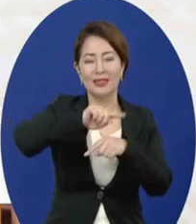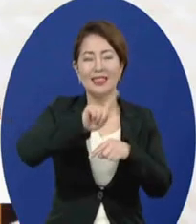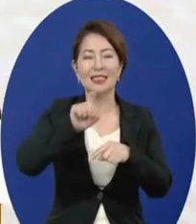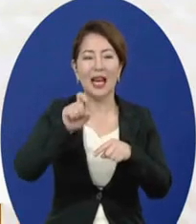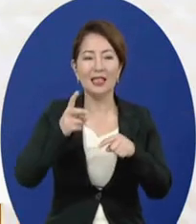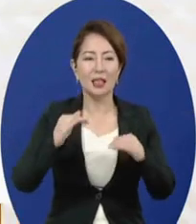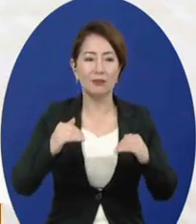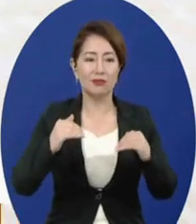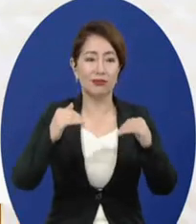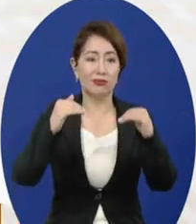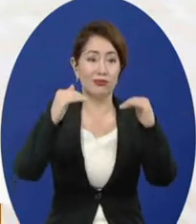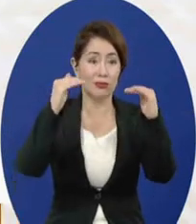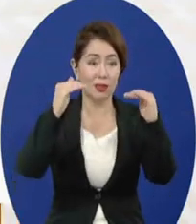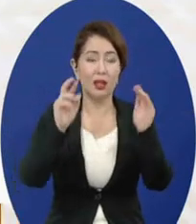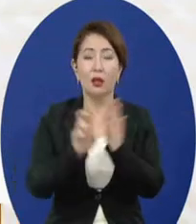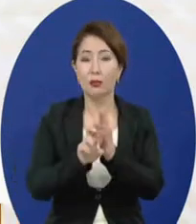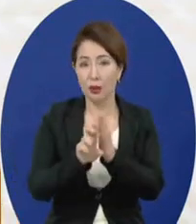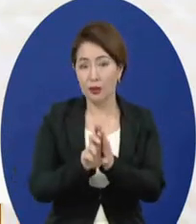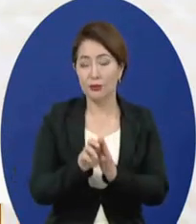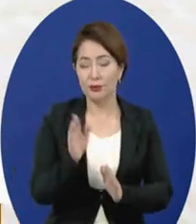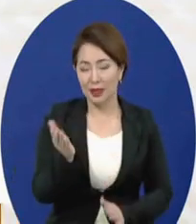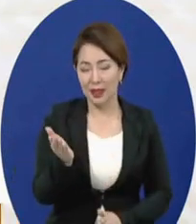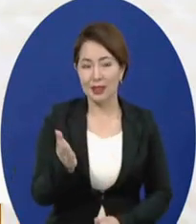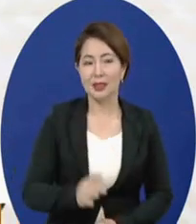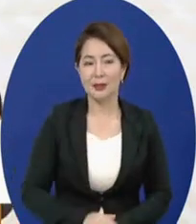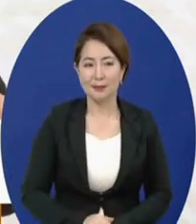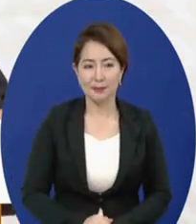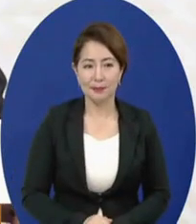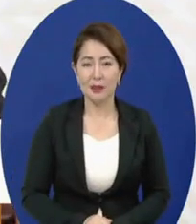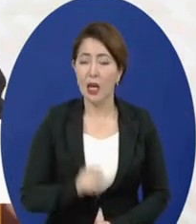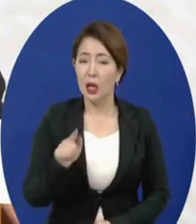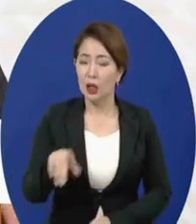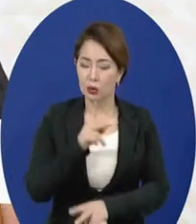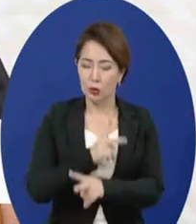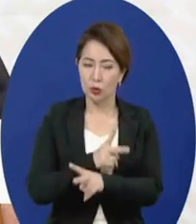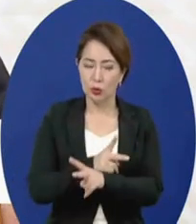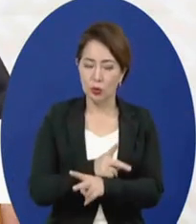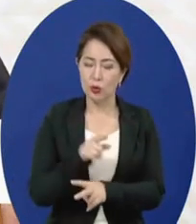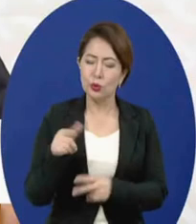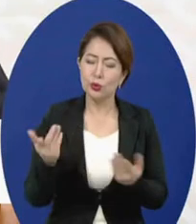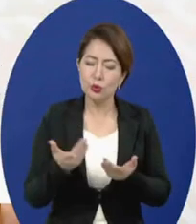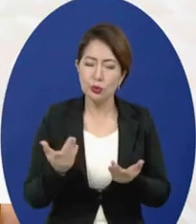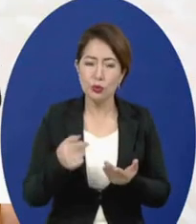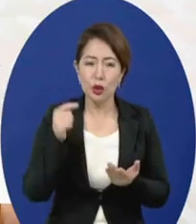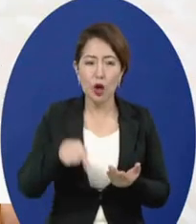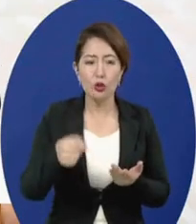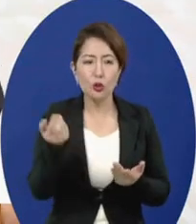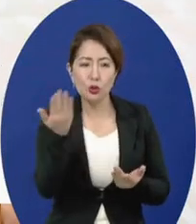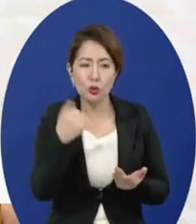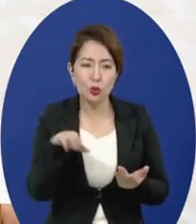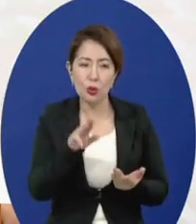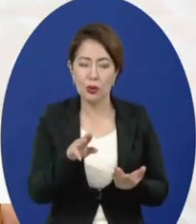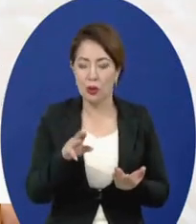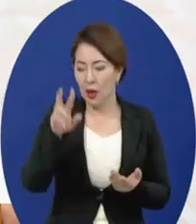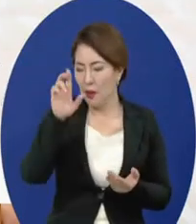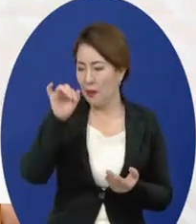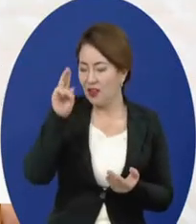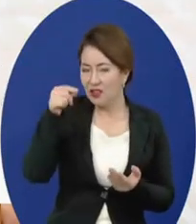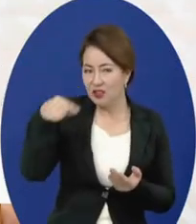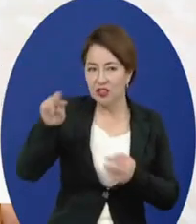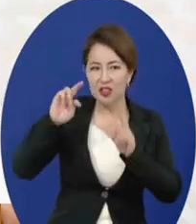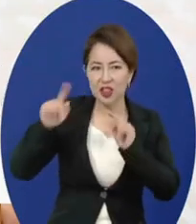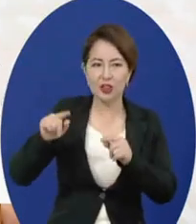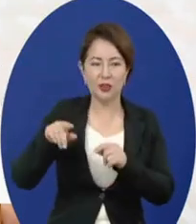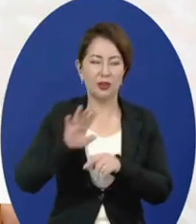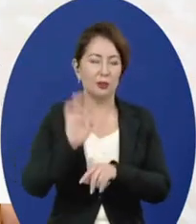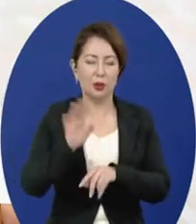бас нэлээд сайн хөгжих энэ боломжийг гаргаж байгаа. За энэ хуулийн байна. Шууд өнөөдөр шууд банкыг шинжилсгэсэн хууль